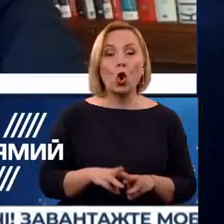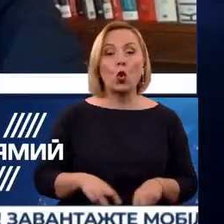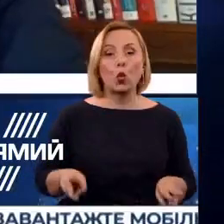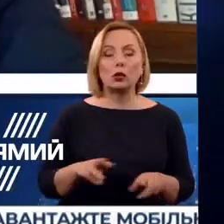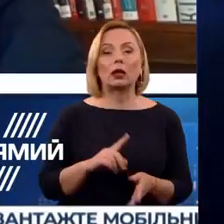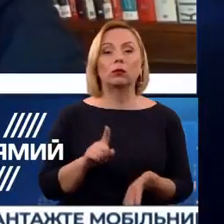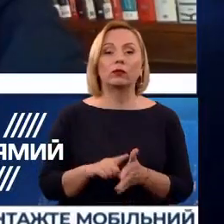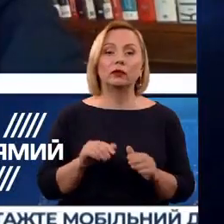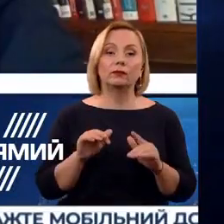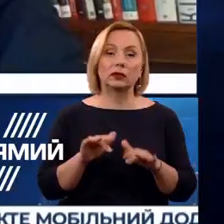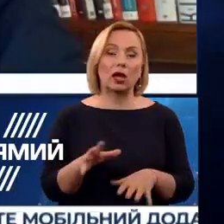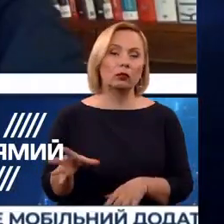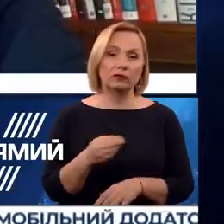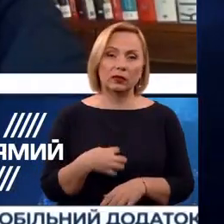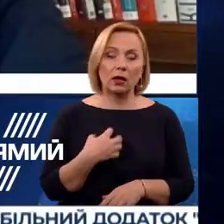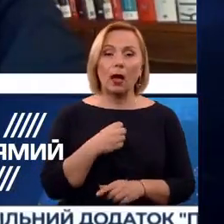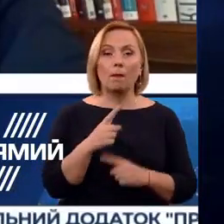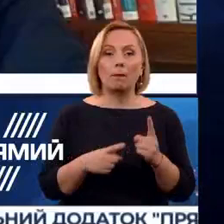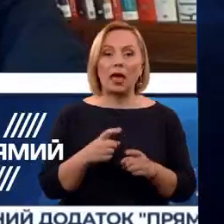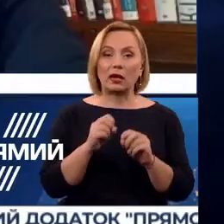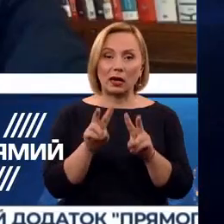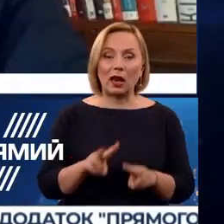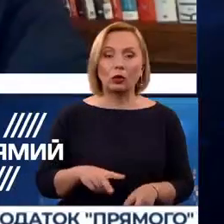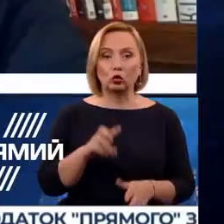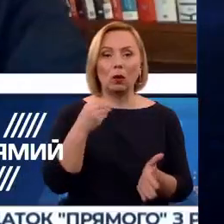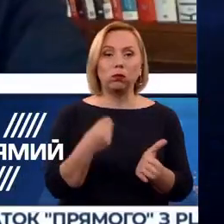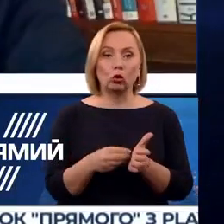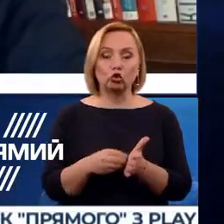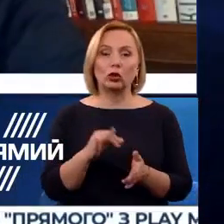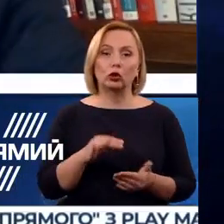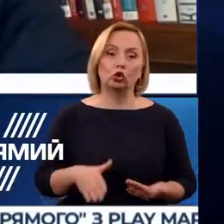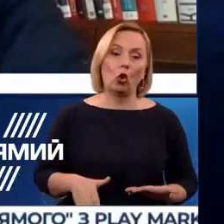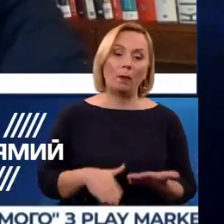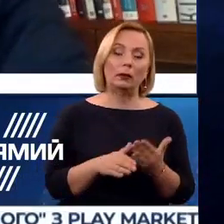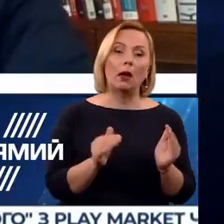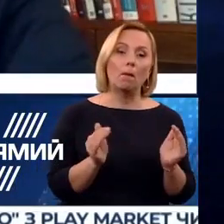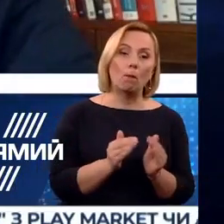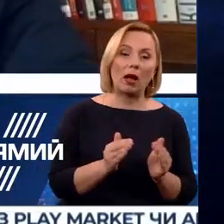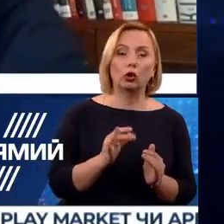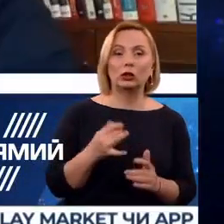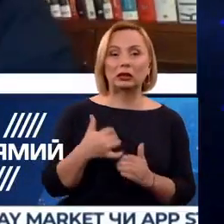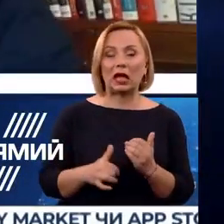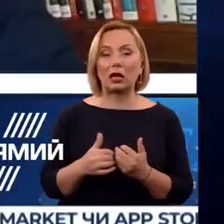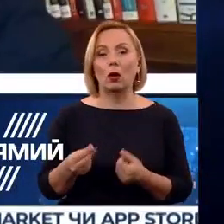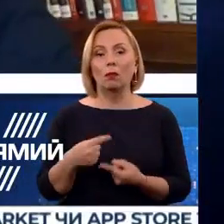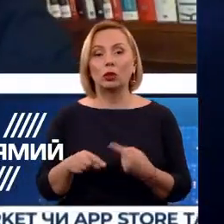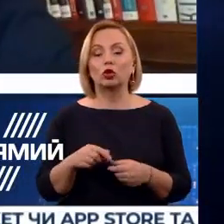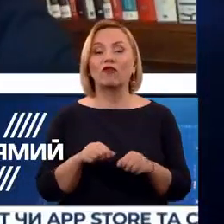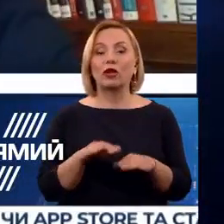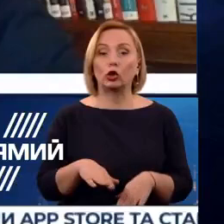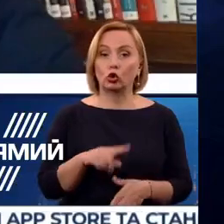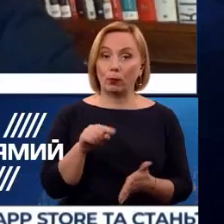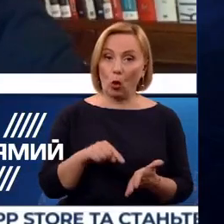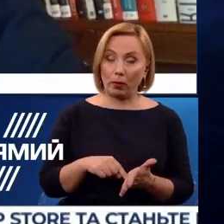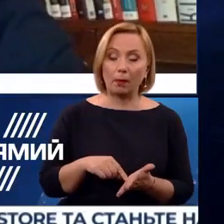вживати всіх заходів, переглянути бюджет і допомогти людям, малому середньому бізнесу, у вирішенню цих проблем. Ну і